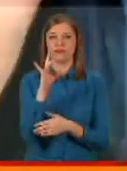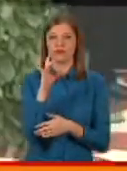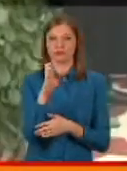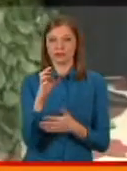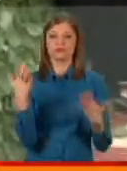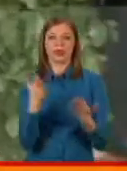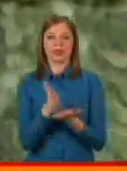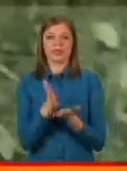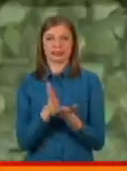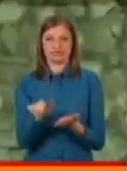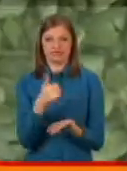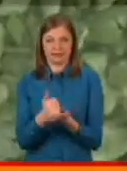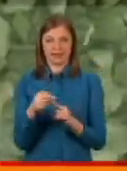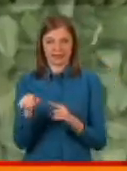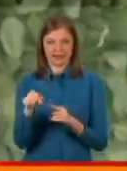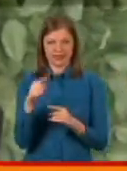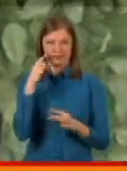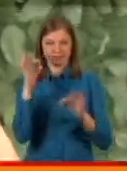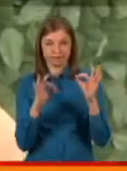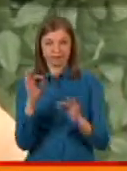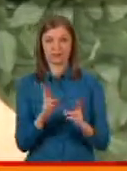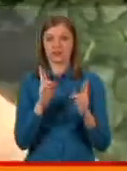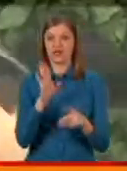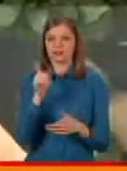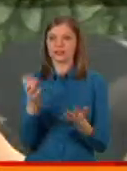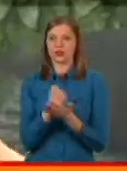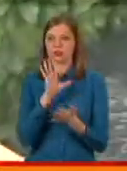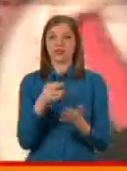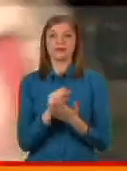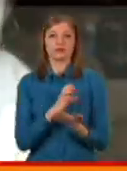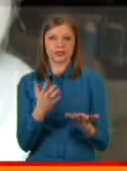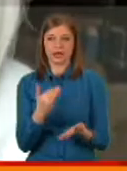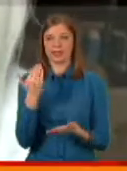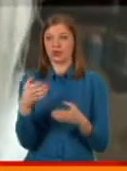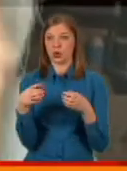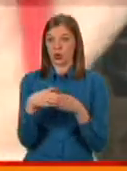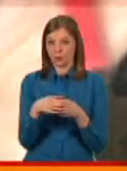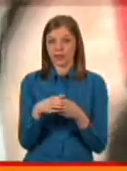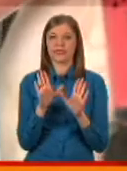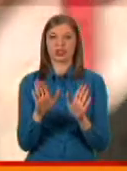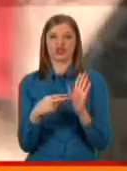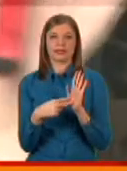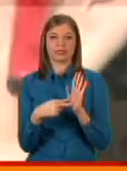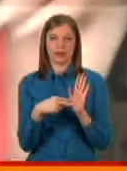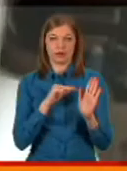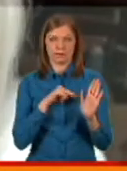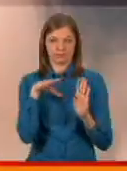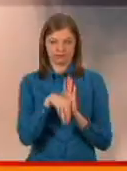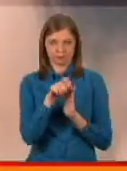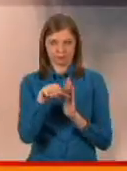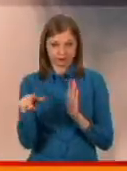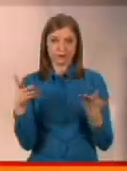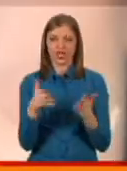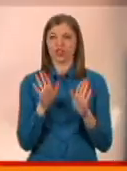які складають цей рейтинг. Через те, як Кайлі заробила свої статки. У її компанії усього 7 штатних працівників,